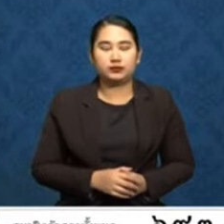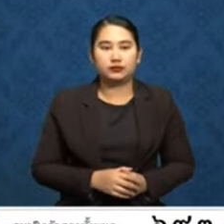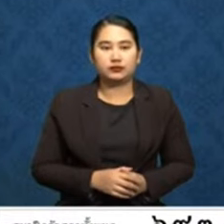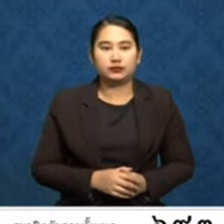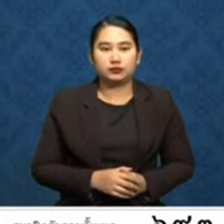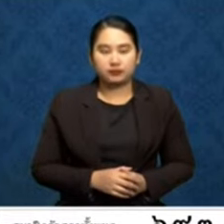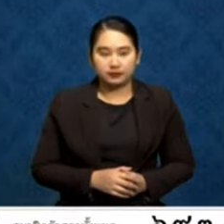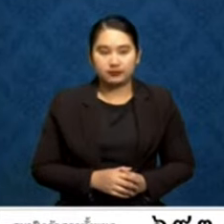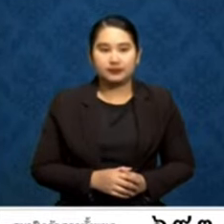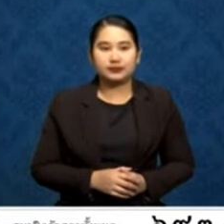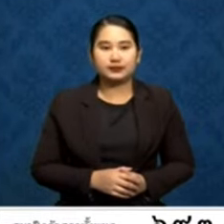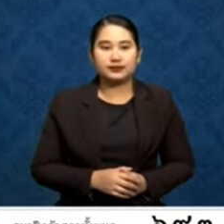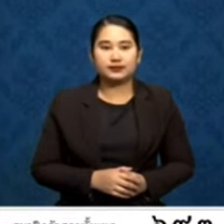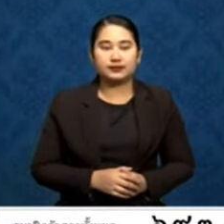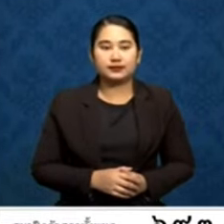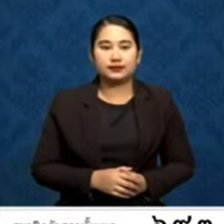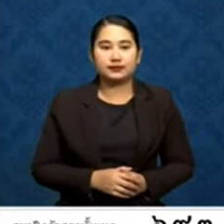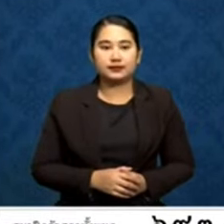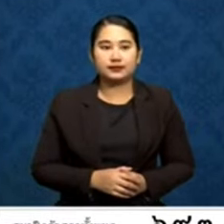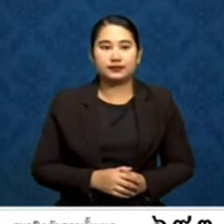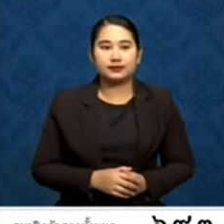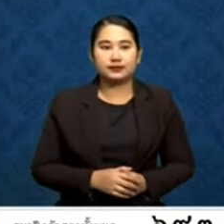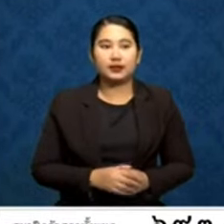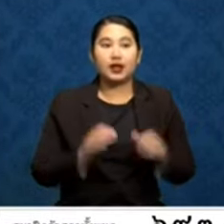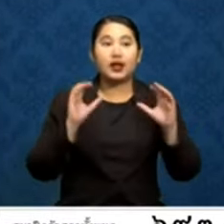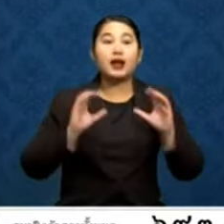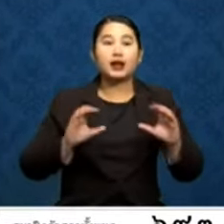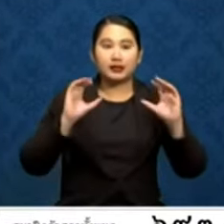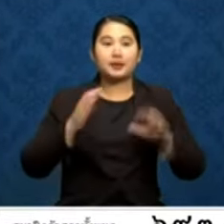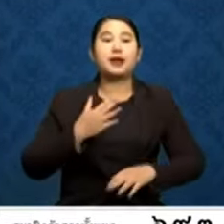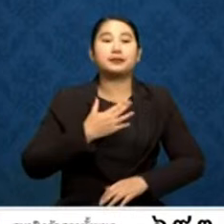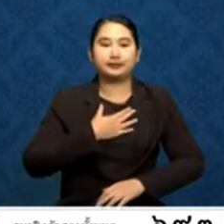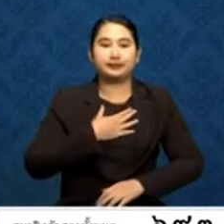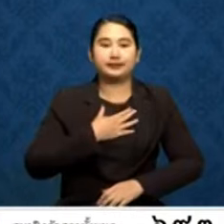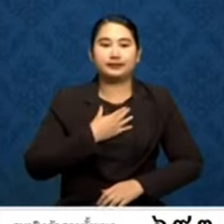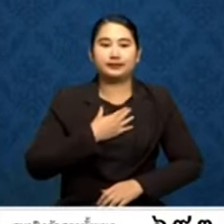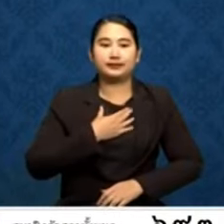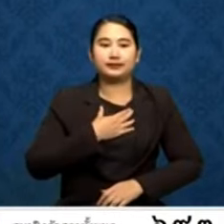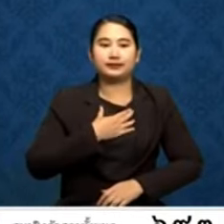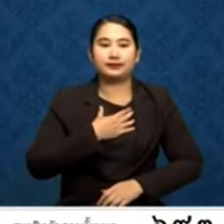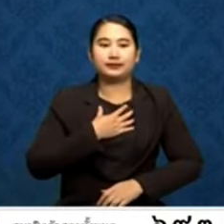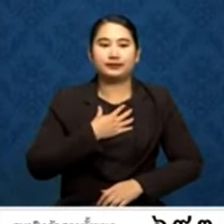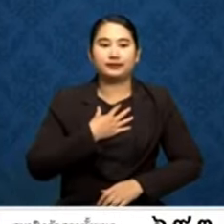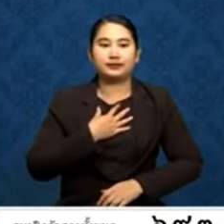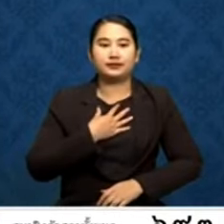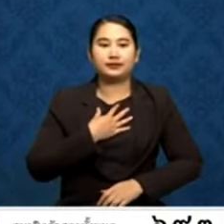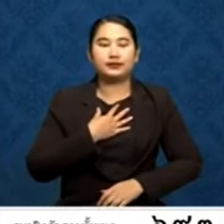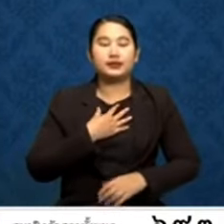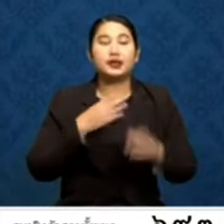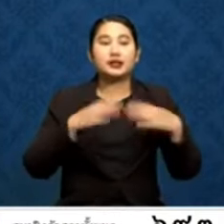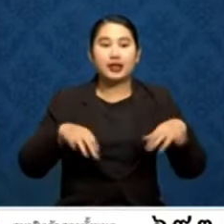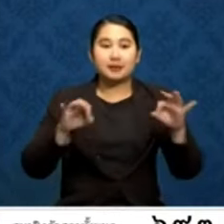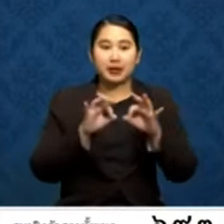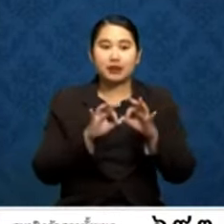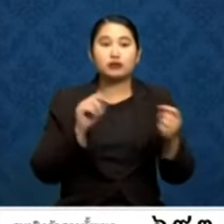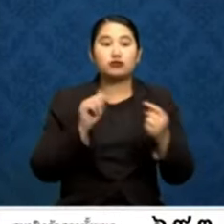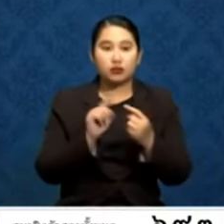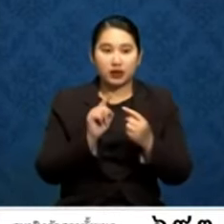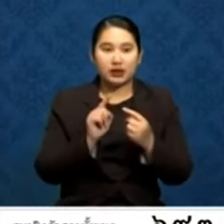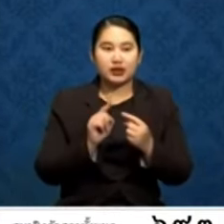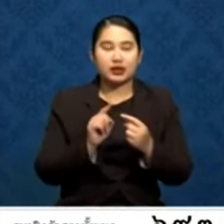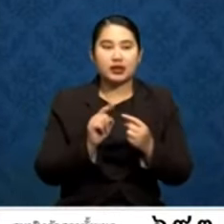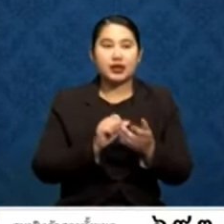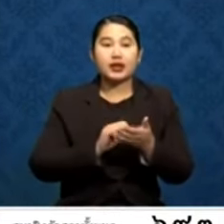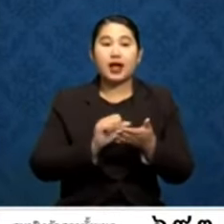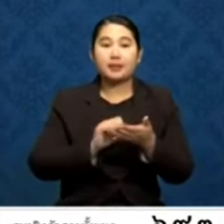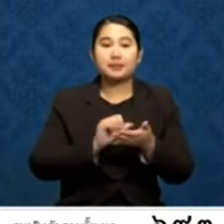ท่านประธานรัฐสภาที่เคารพรัฐบาลของดิฉันจะแปลงความท้าทายด้านภูมิศาสตร์ด้านภูมิรัฐ